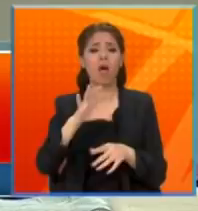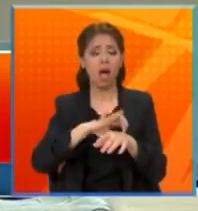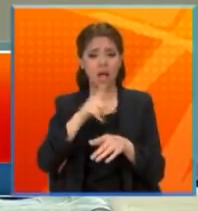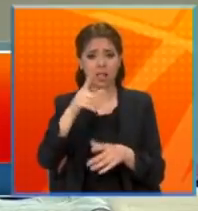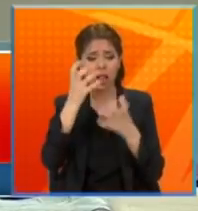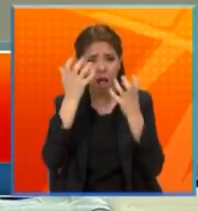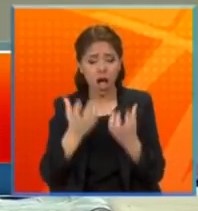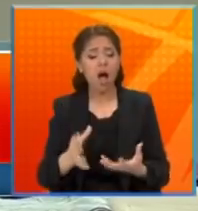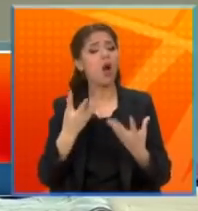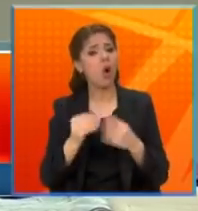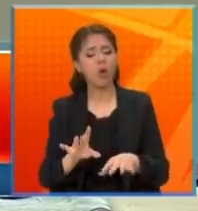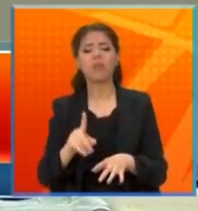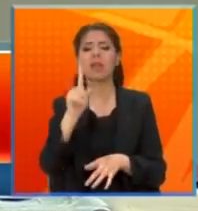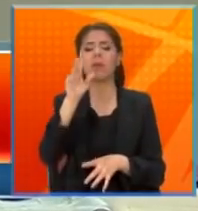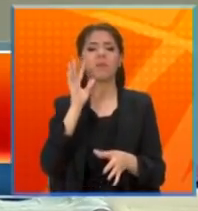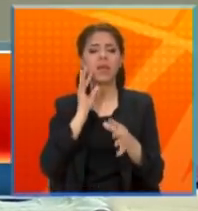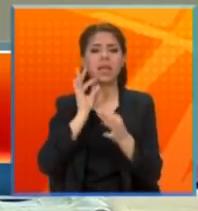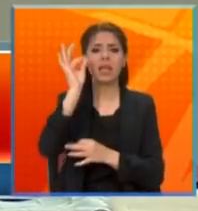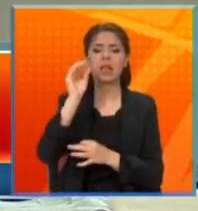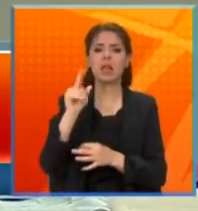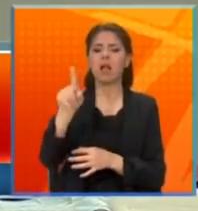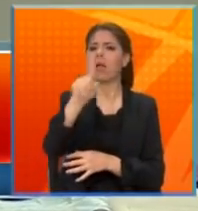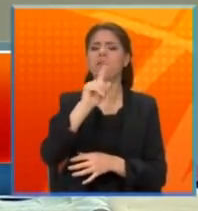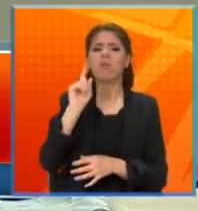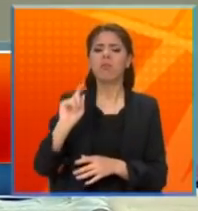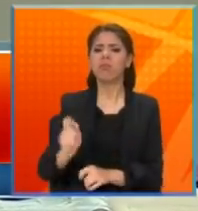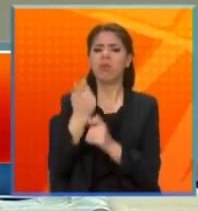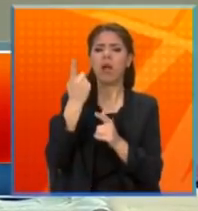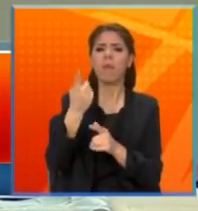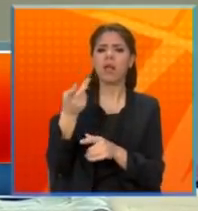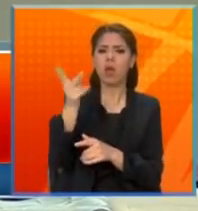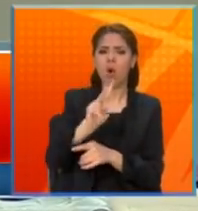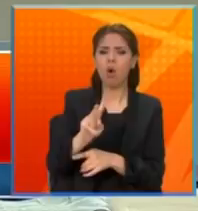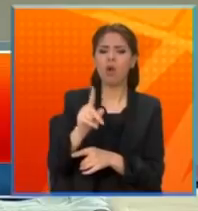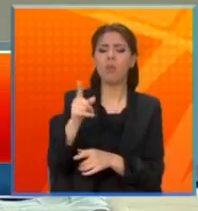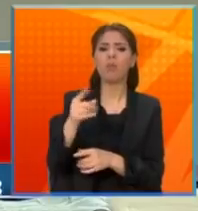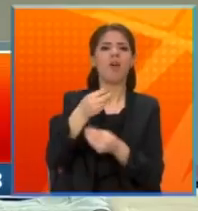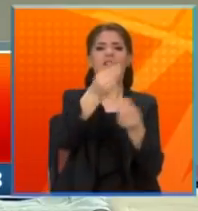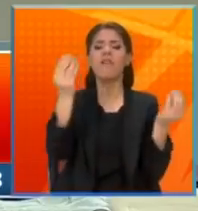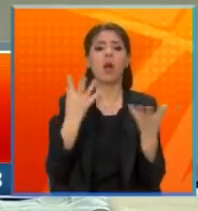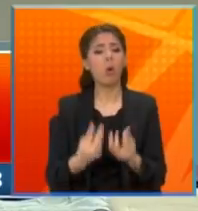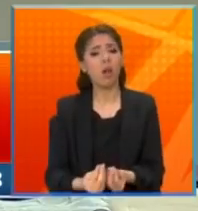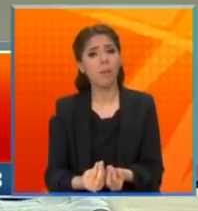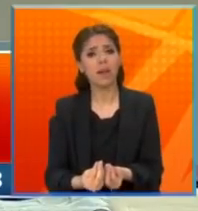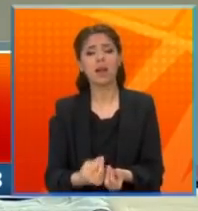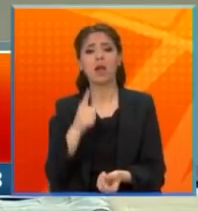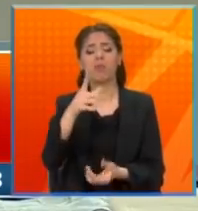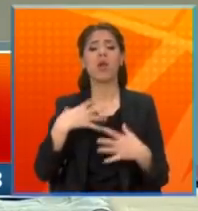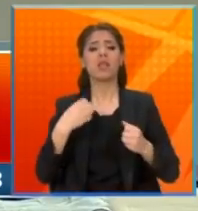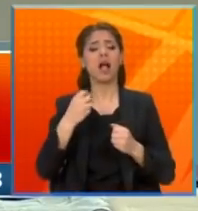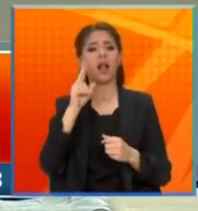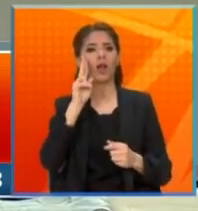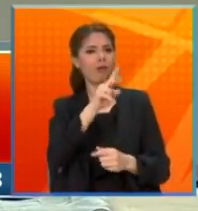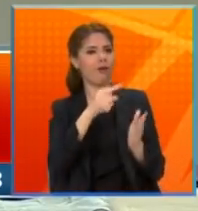de herhangi birimiz hiç ummadığımız kadar ölüme yol açabiliriz. Sağlıklı görünen